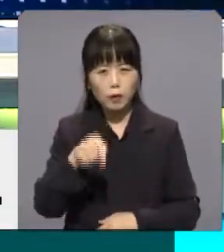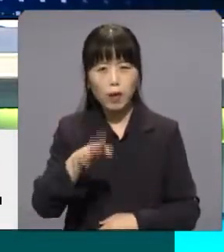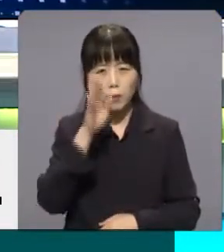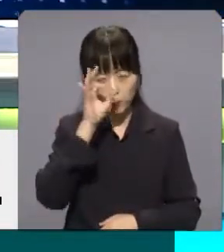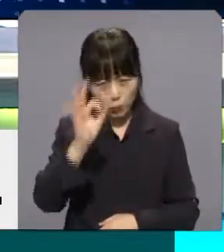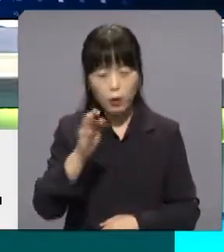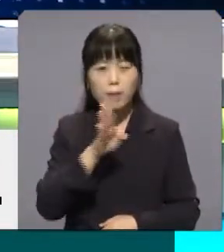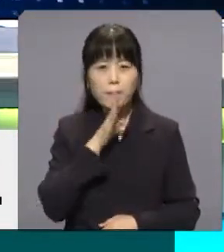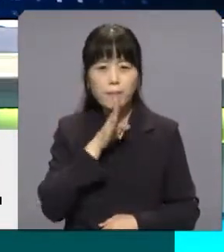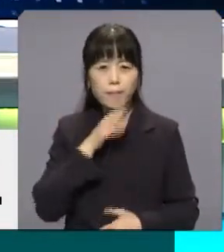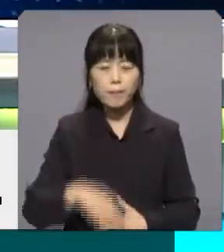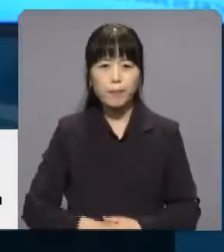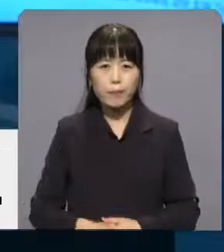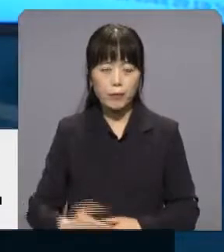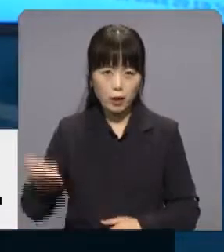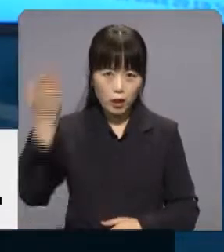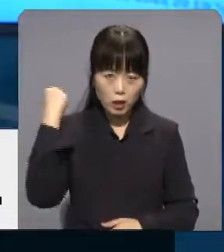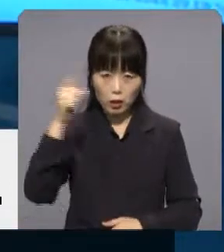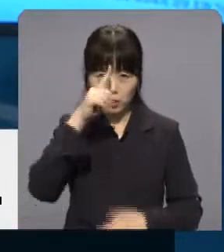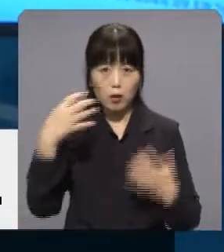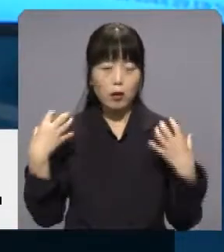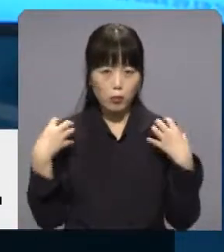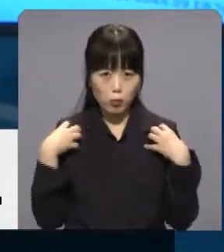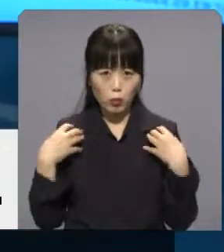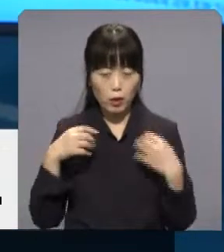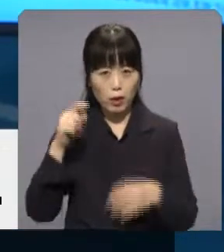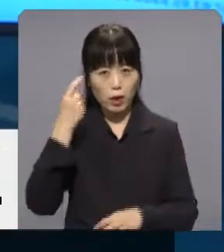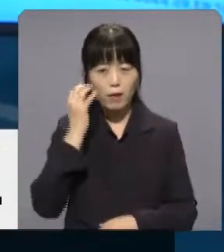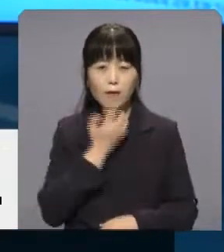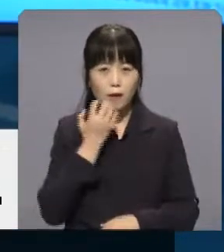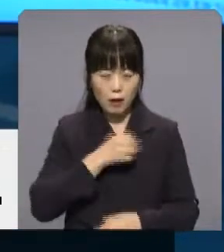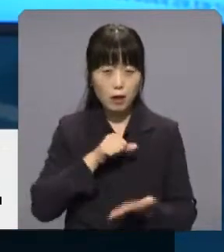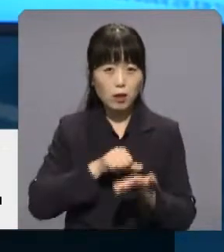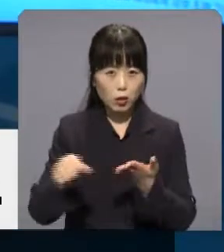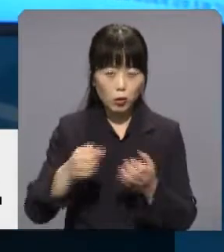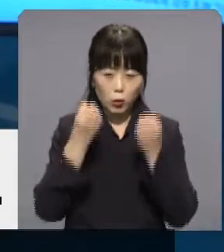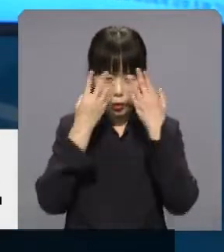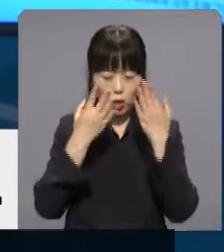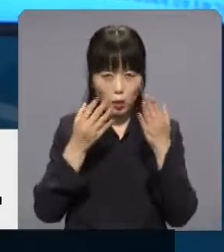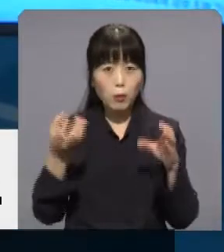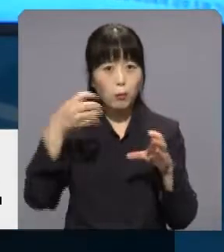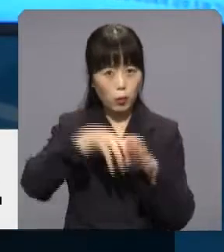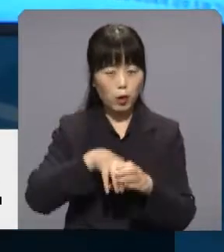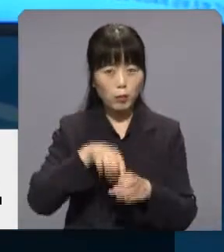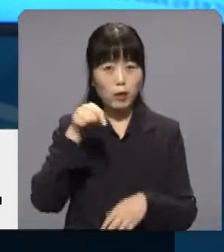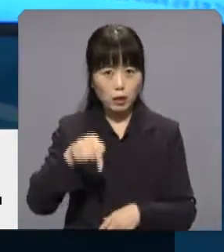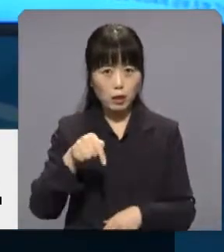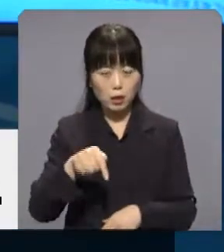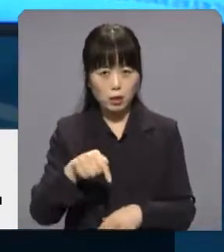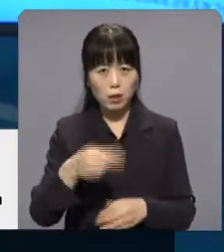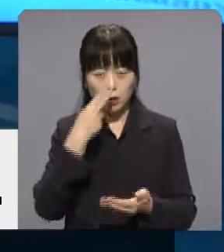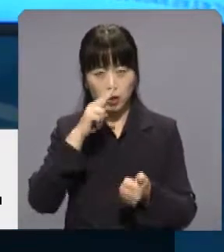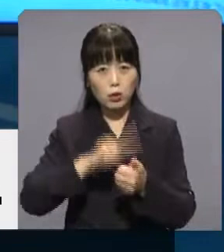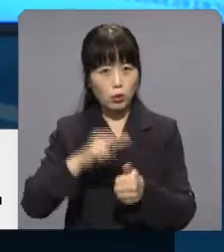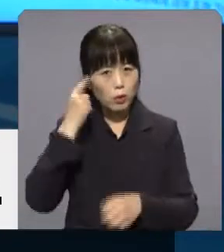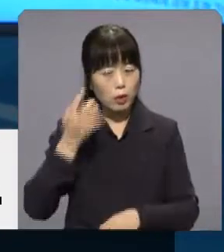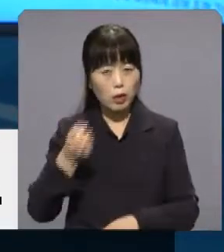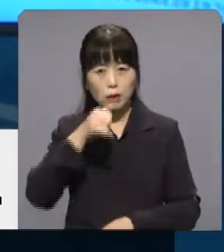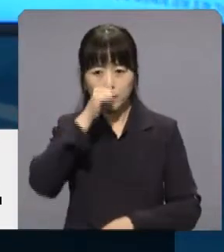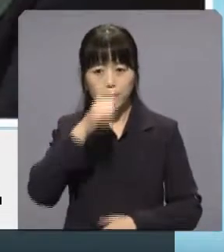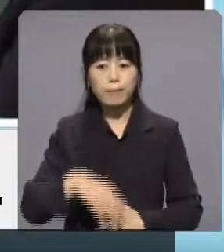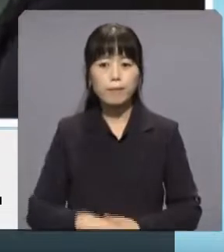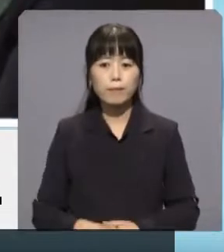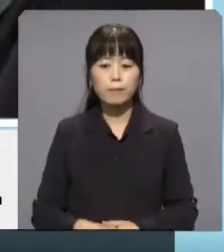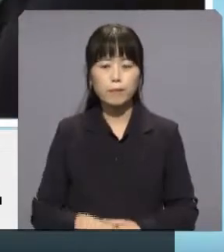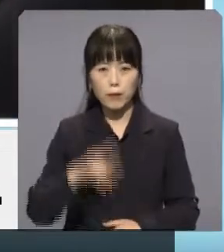당연하겠죠 이전 정부의 색깔을 지우고 새로움을 좀 가미하려는 그런 시도였다고 보는데